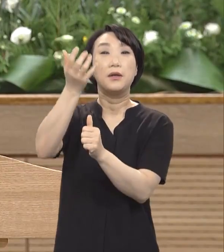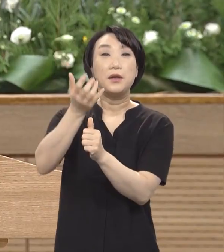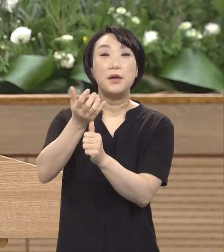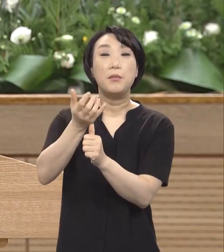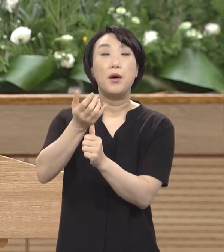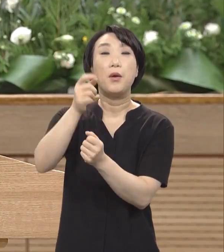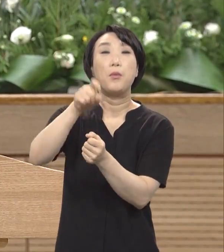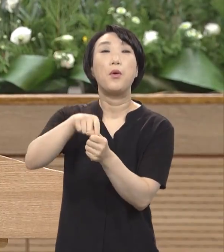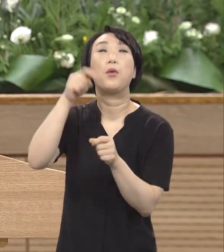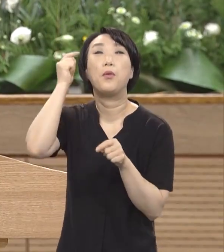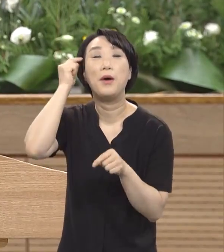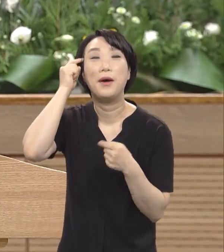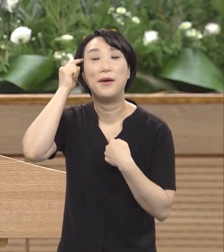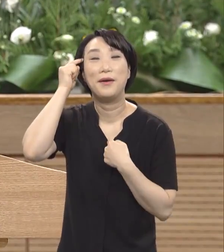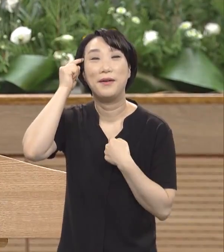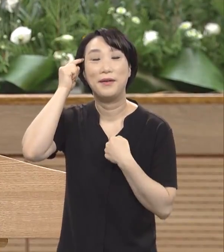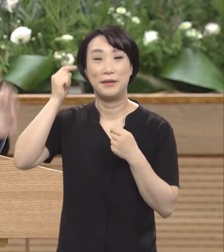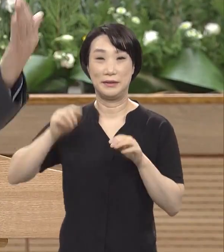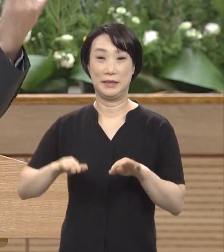임하시는 목적은